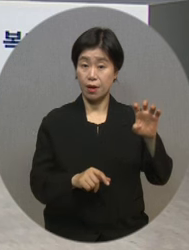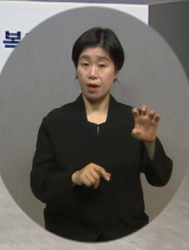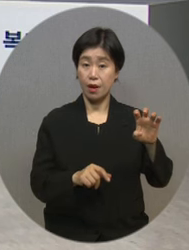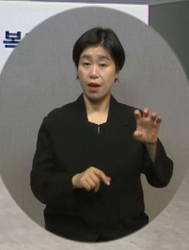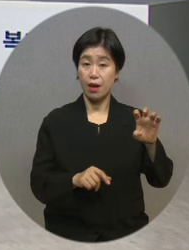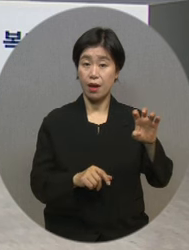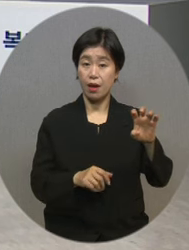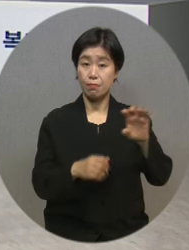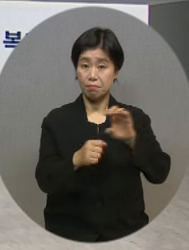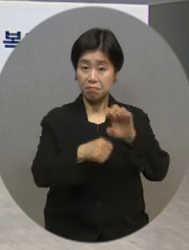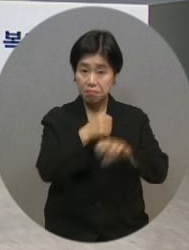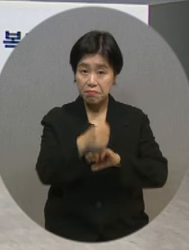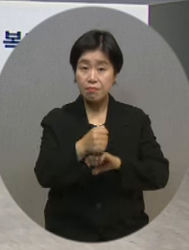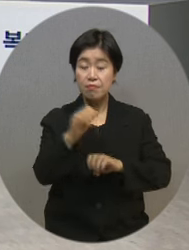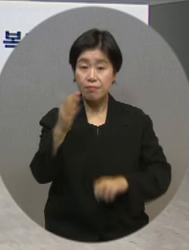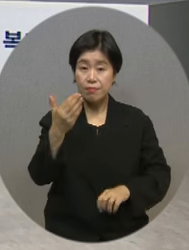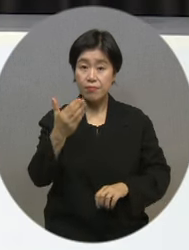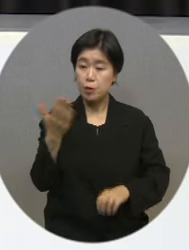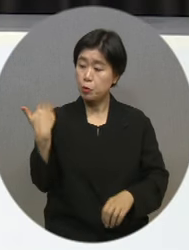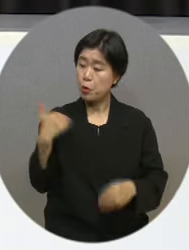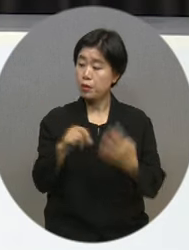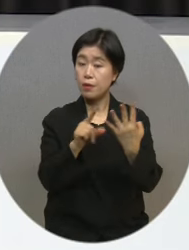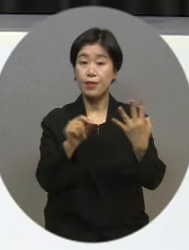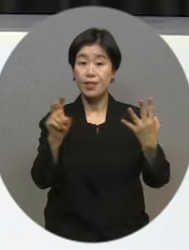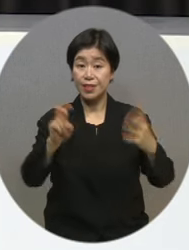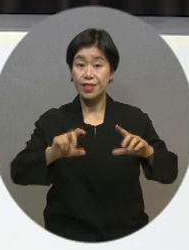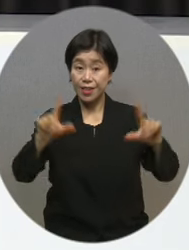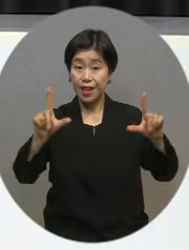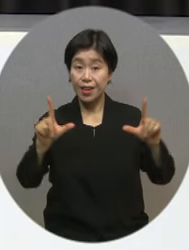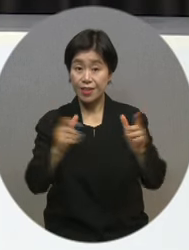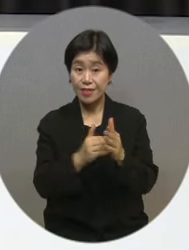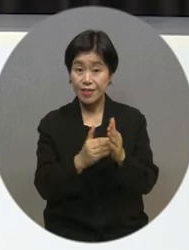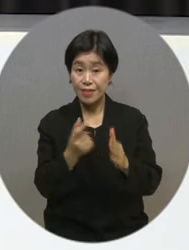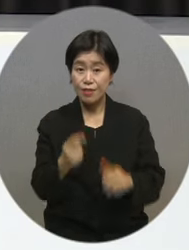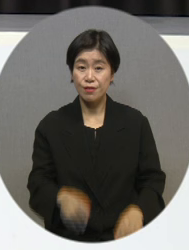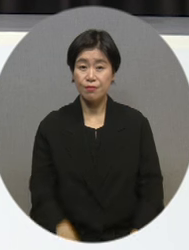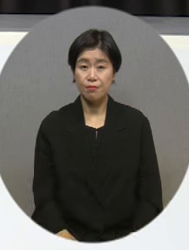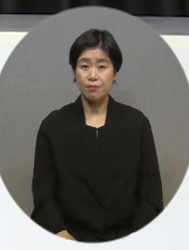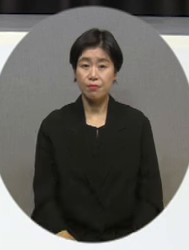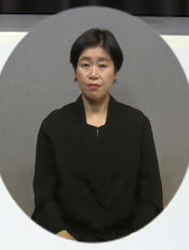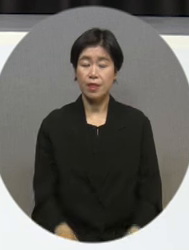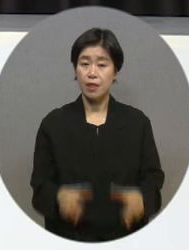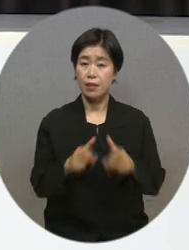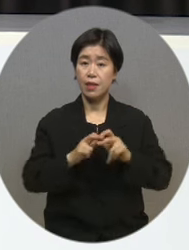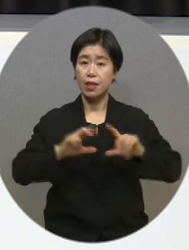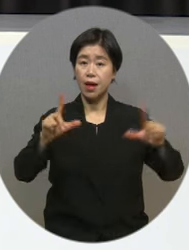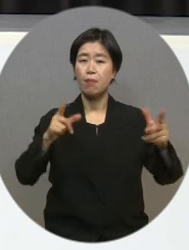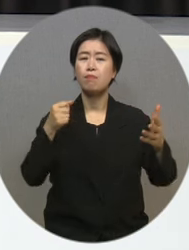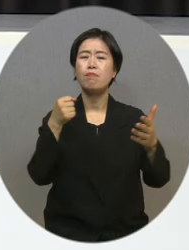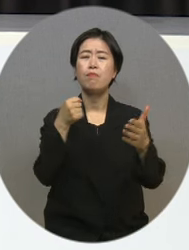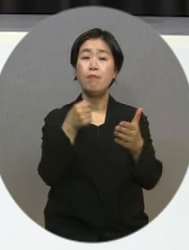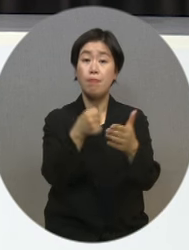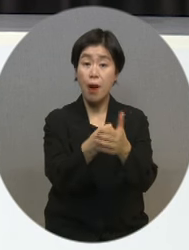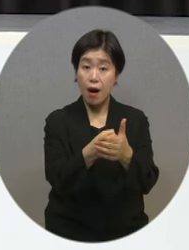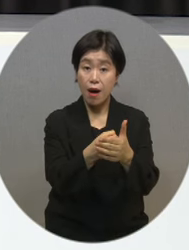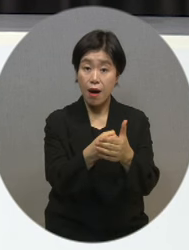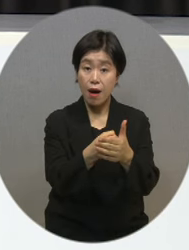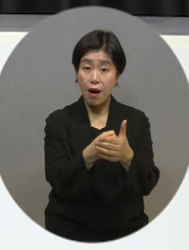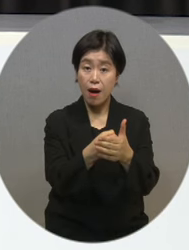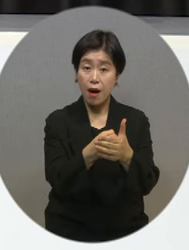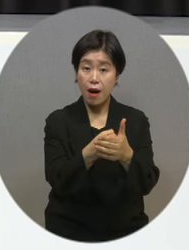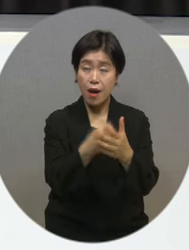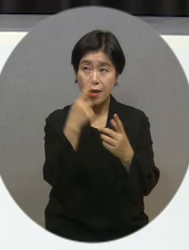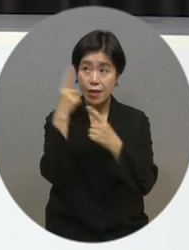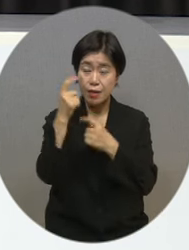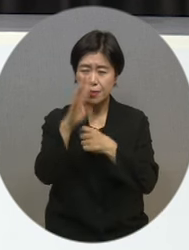44주년이 이제 지난 4월 20일이었고, 이제 4월 20일이 장애인의 날로 이제 지정된 게 44년 전이겠죠.